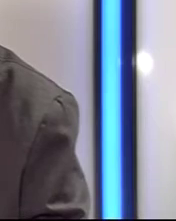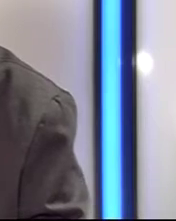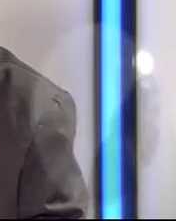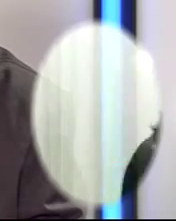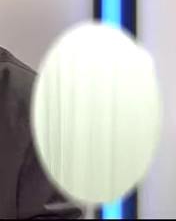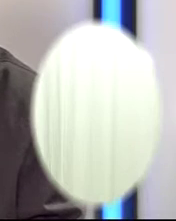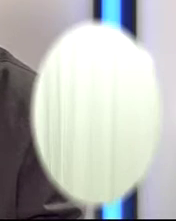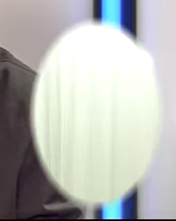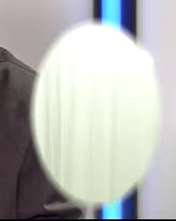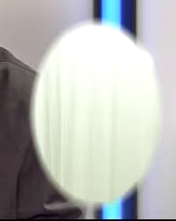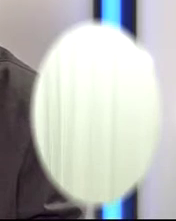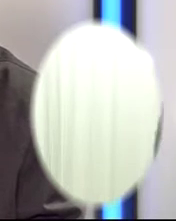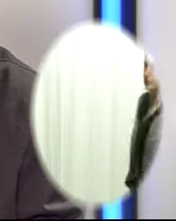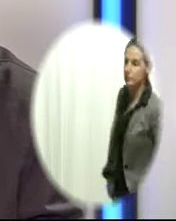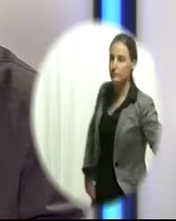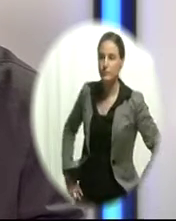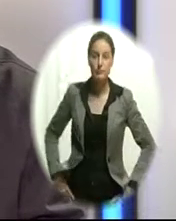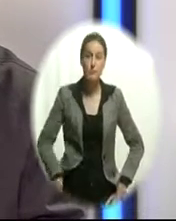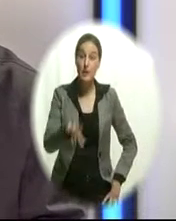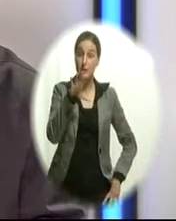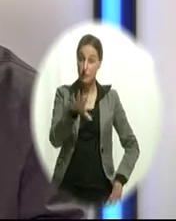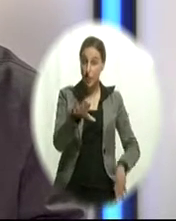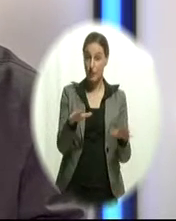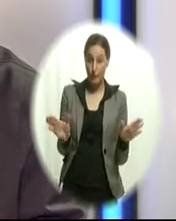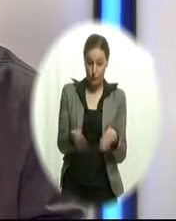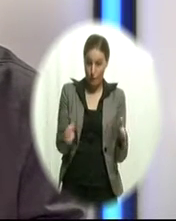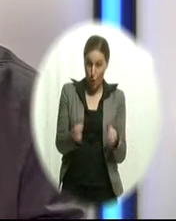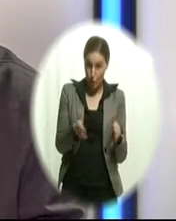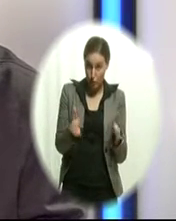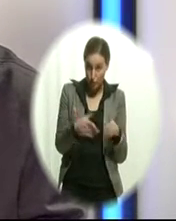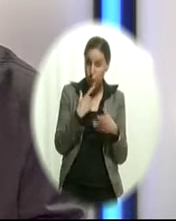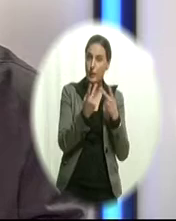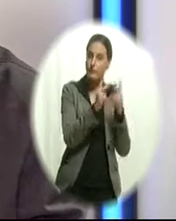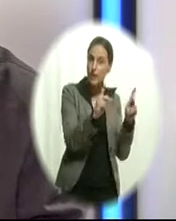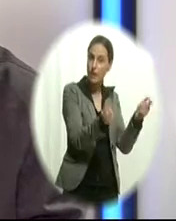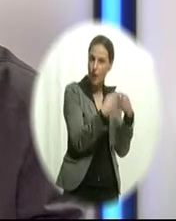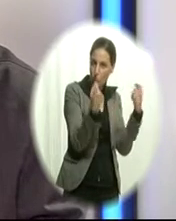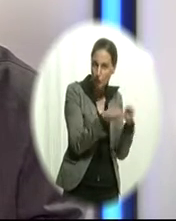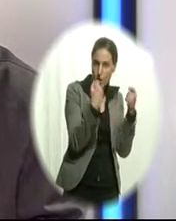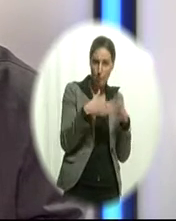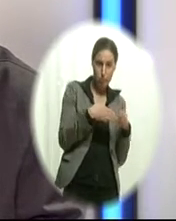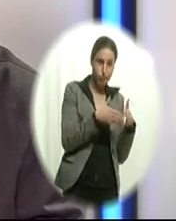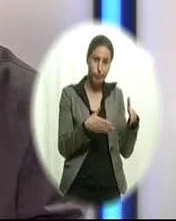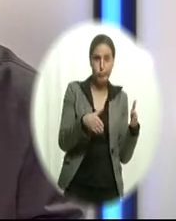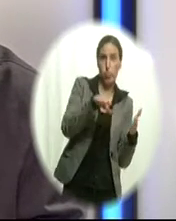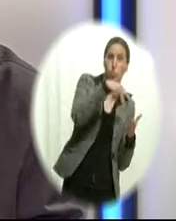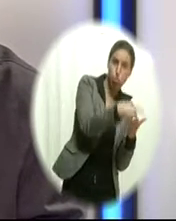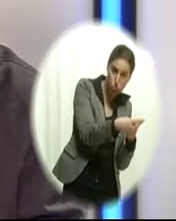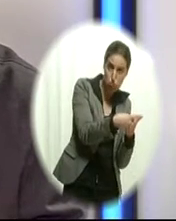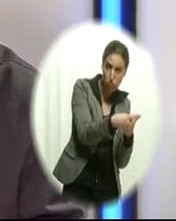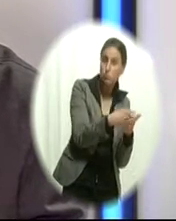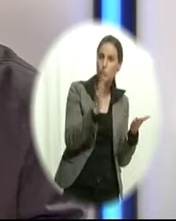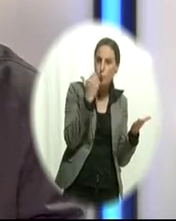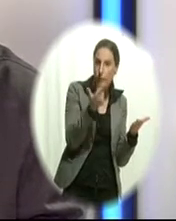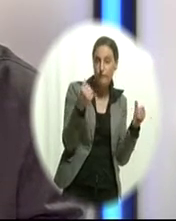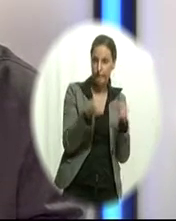5 bébés phoques échoués à La Rochelle ont été accueillis par l'association Chêne à Allouville-Belfosse. Ils resteront plusieurs semaines avant d'être relâchés